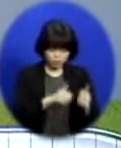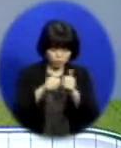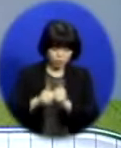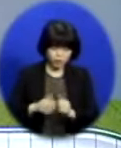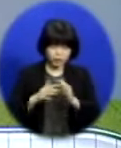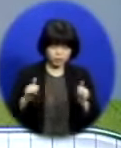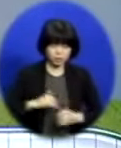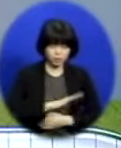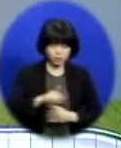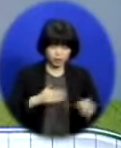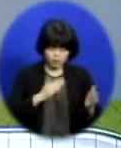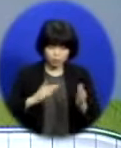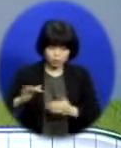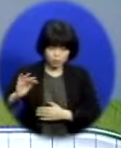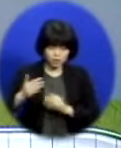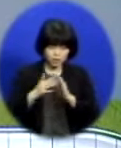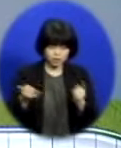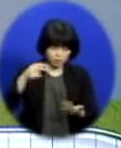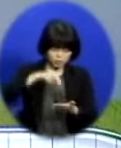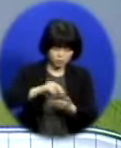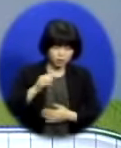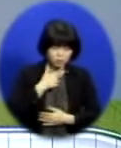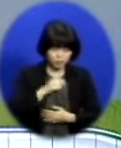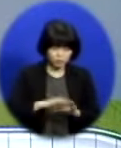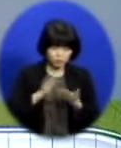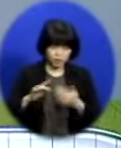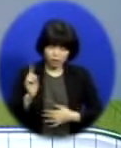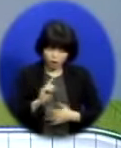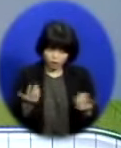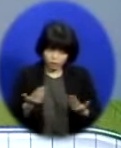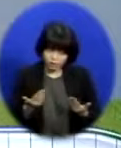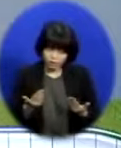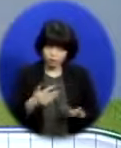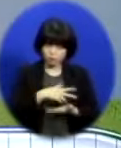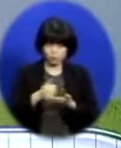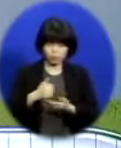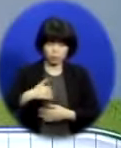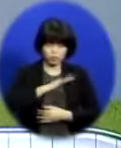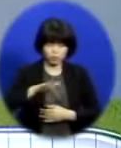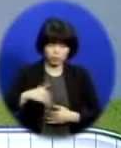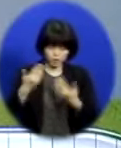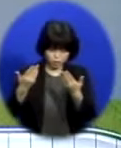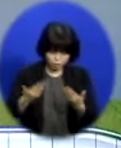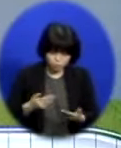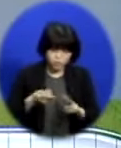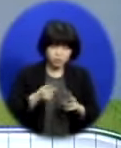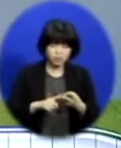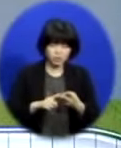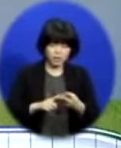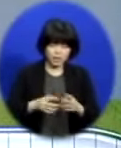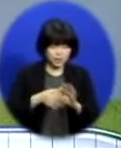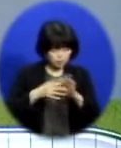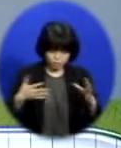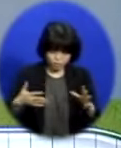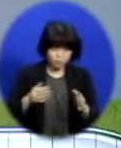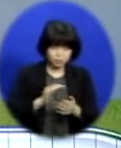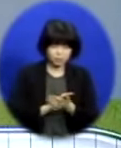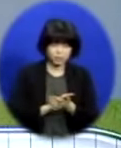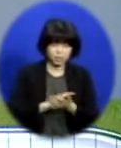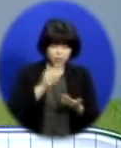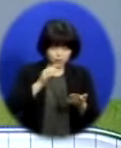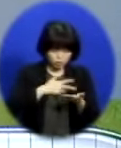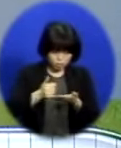저희들이 준비된 자로 서기를 원합니다 어떤 일을 주님이 우리에게 주시든 상관이 없습니다